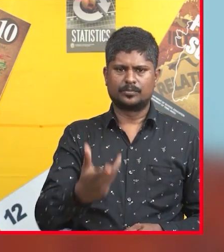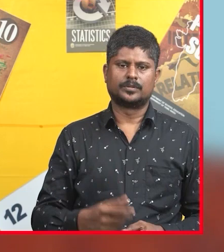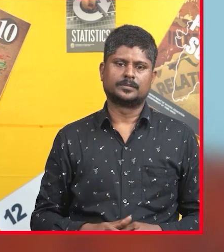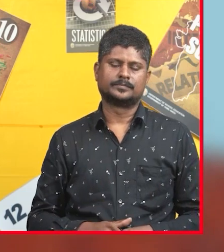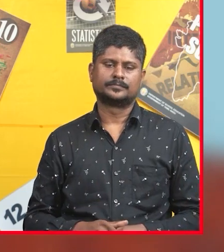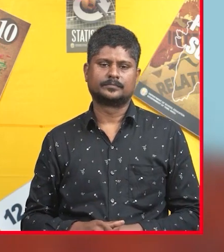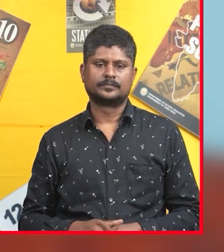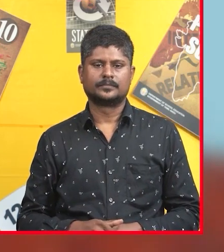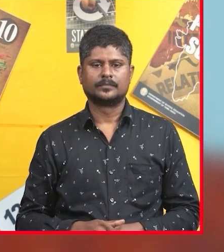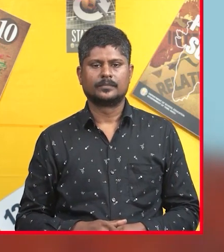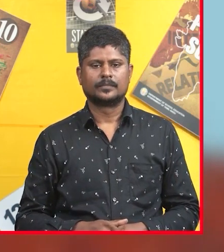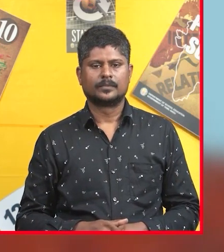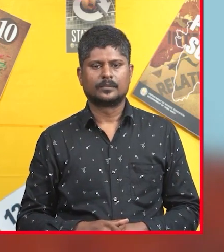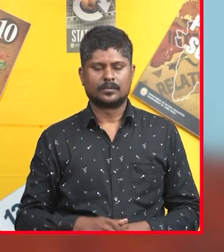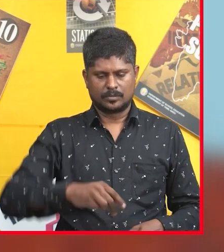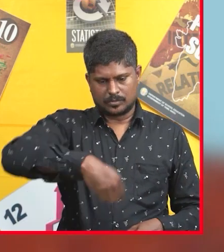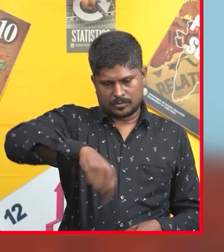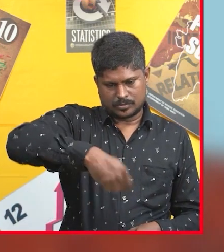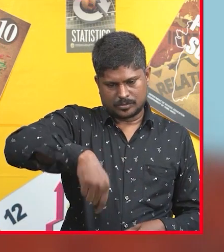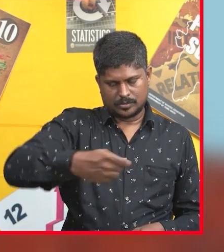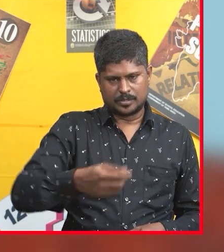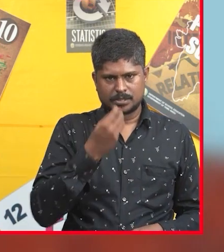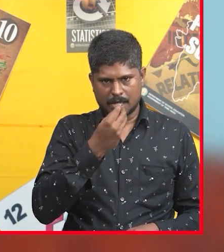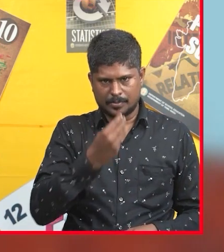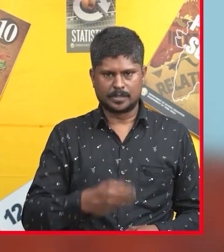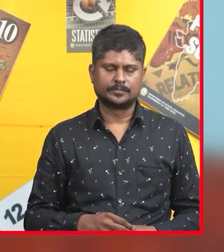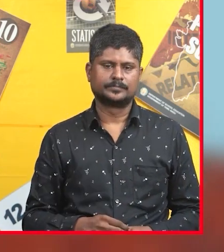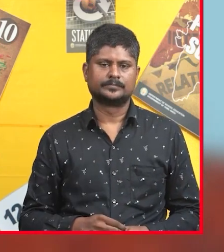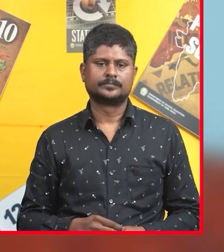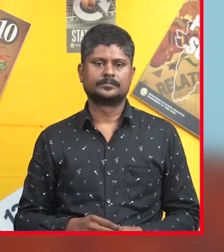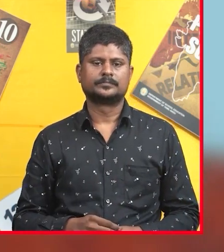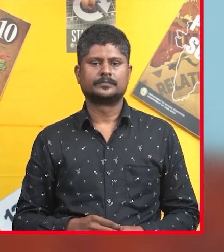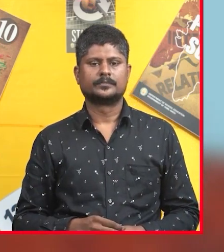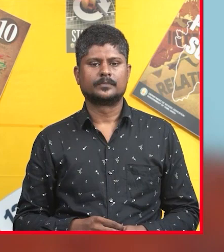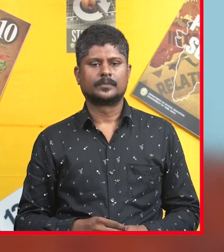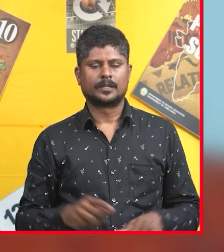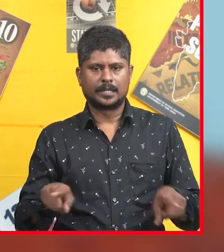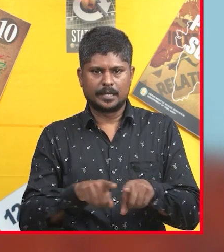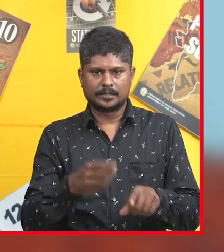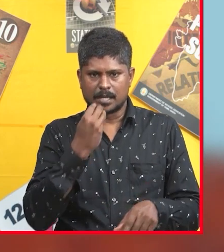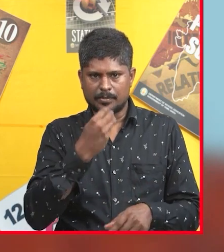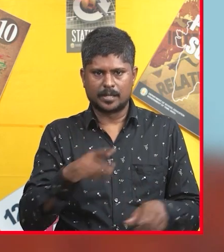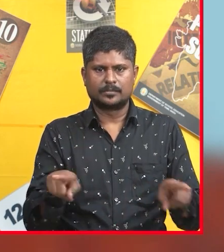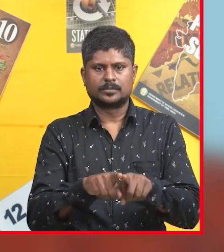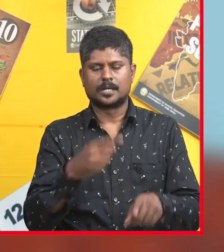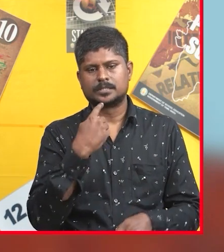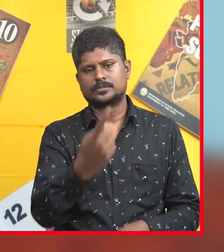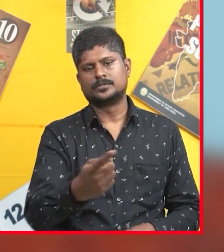பூதன், புல்னா உணவு, கூழ் மக்கள் குடிப்பாங்க இல்லையா, அதனால புல்ங்கிறது கூழையும் குறிக்கும் உணவையும்